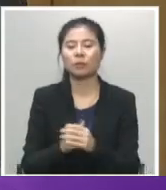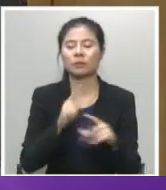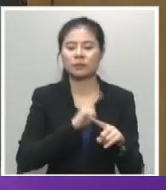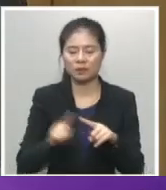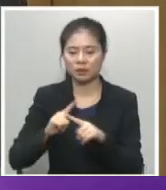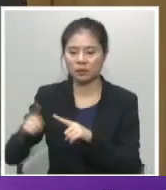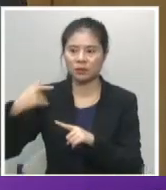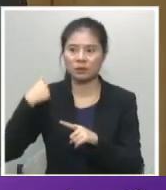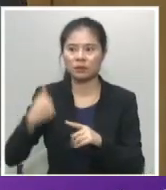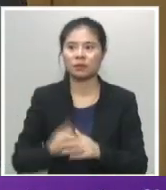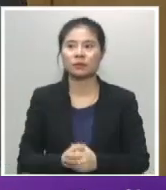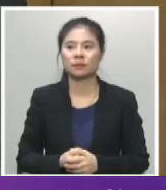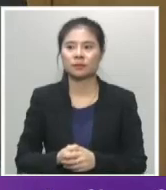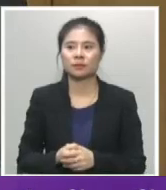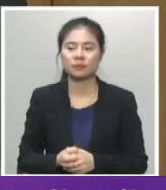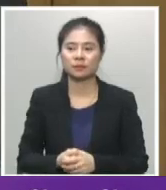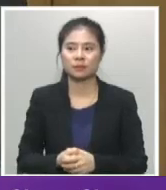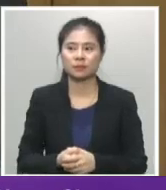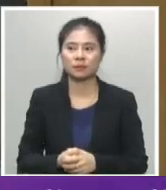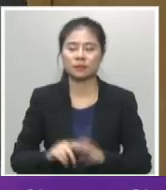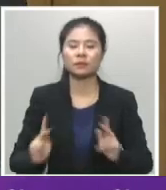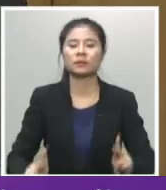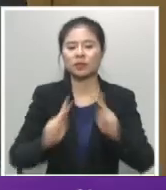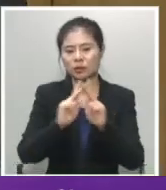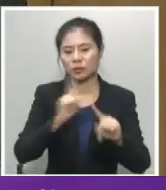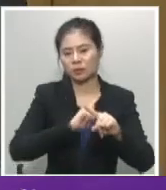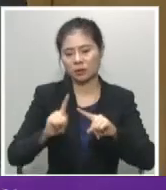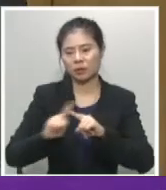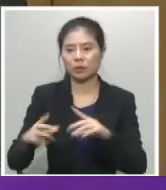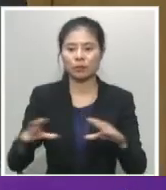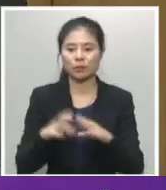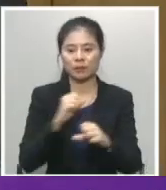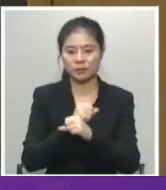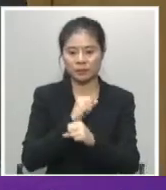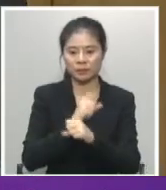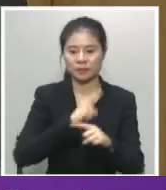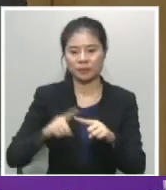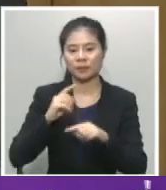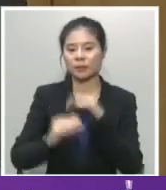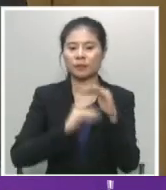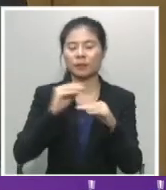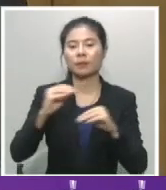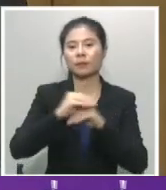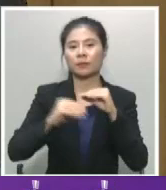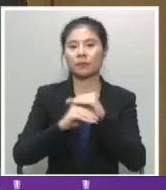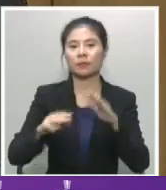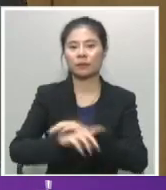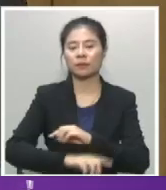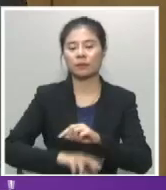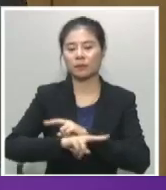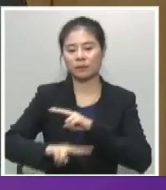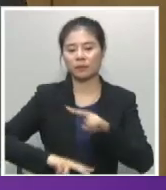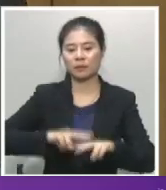มีจังหวัดไงเห็นไหมทุกกระทรวงต้องมีแผนงานอย่างนี้ทั้งหมดเพราะนั้นทำโครงการมาเขาจะมีการตรวจสอบ